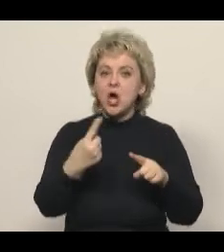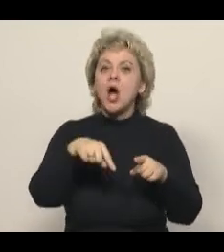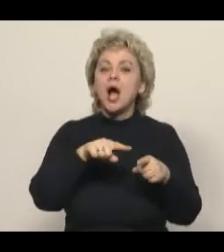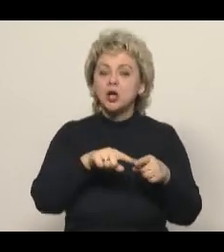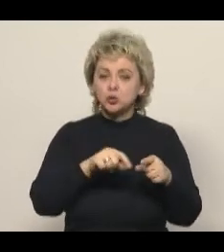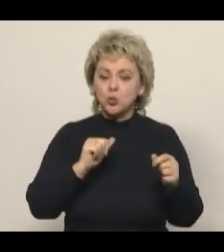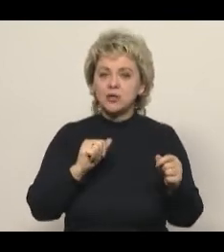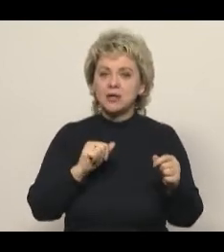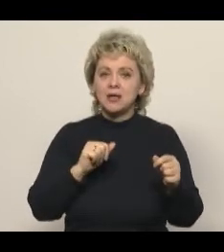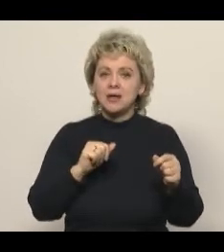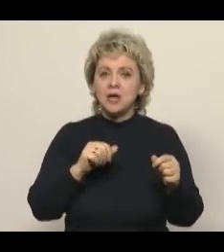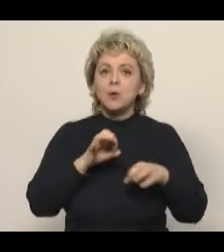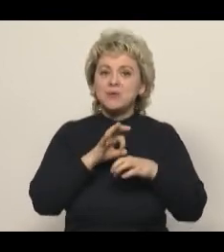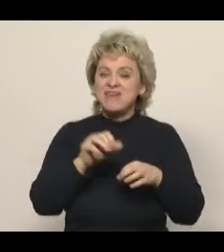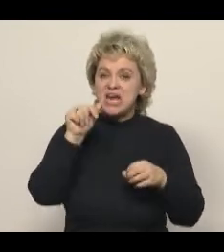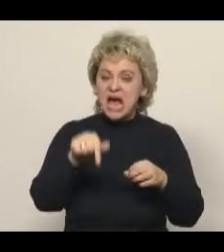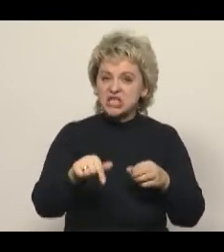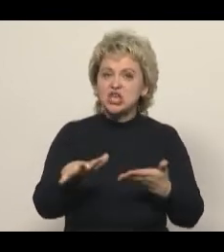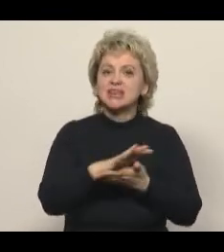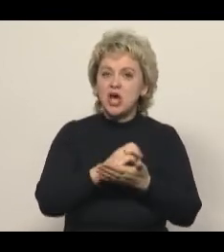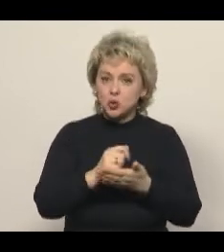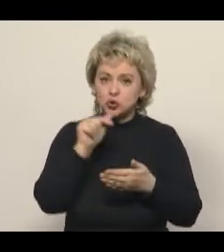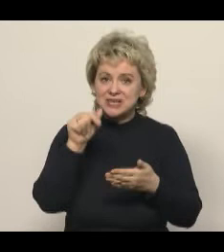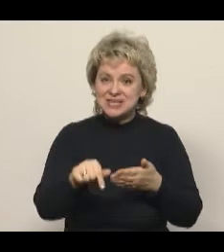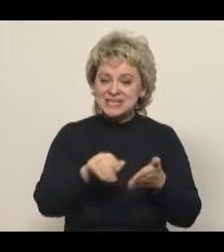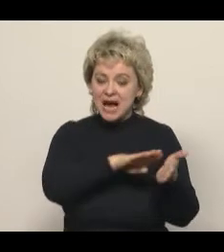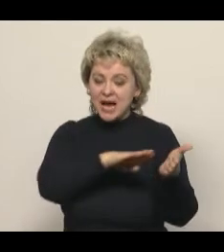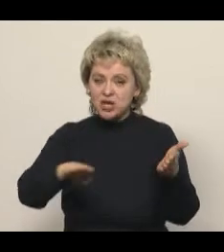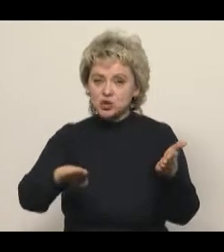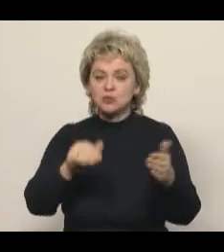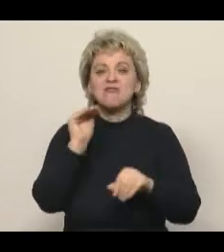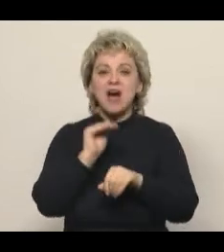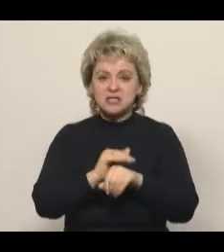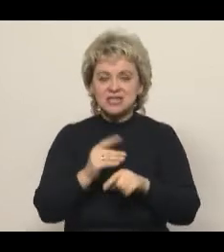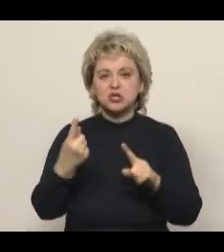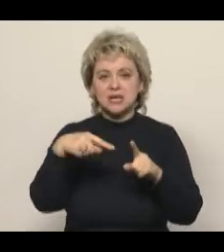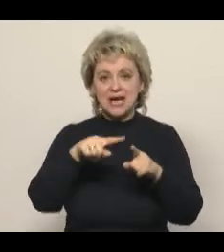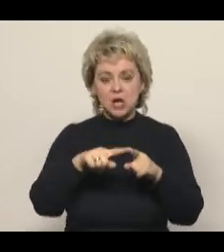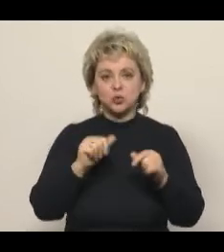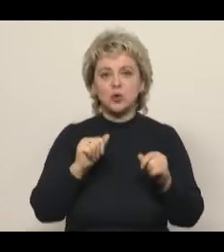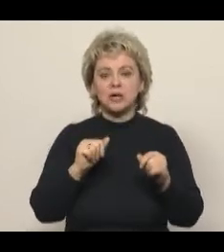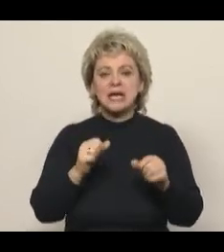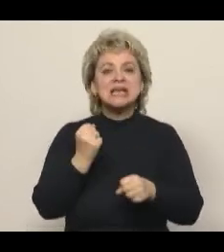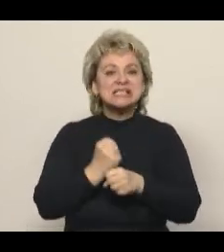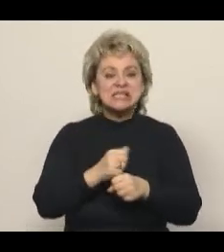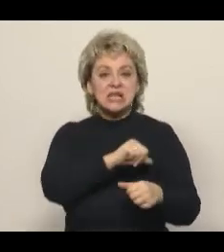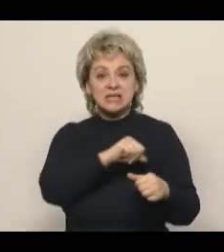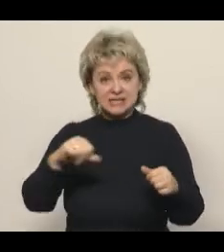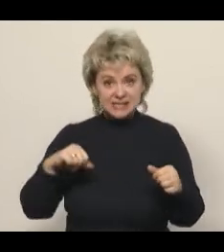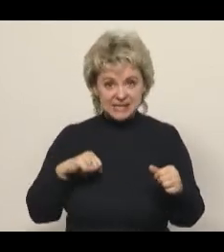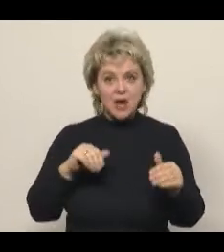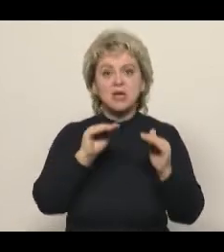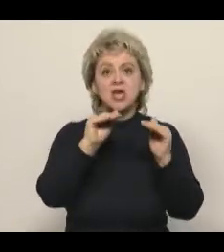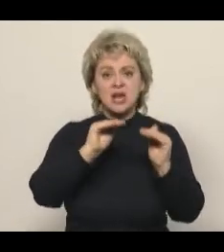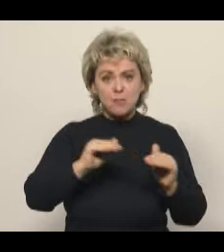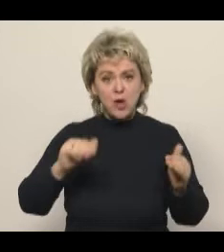которые привели именно они, и нарушение этих горизонтов фактически, которые сделали сами